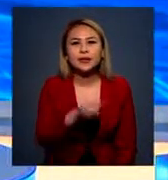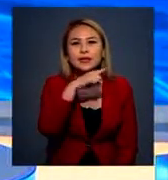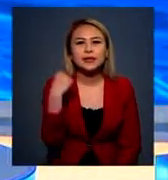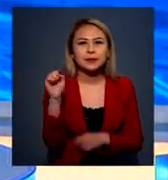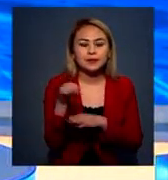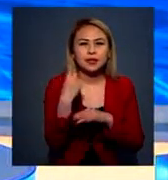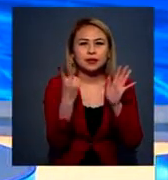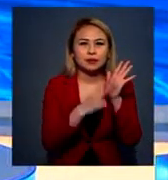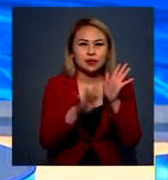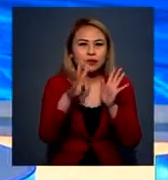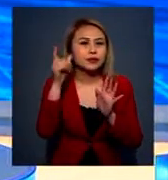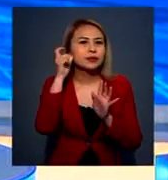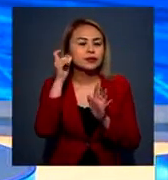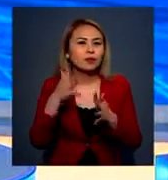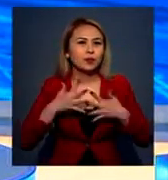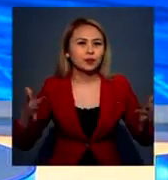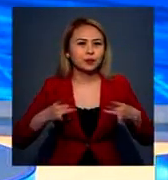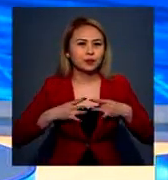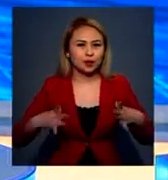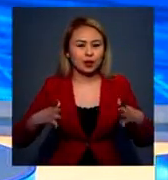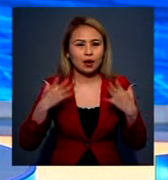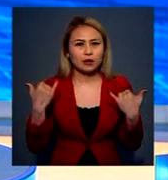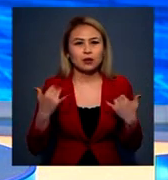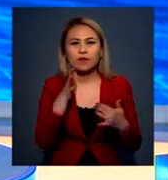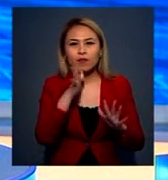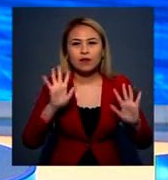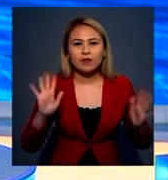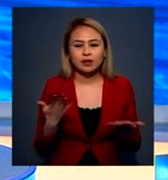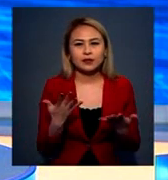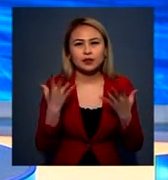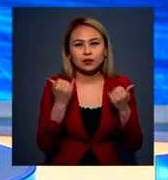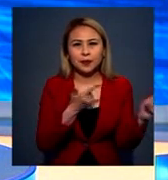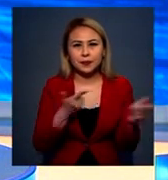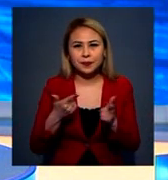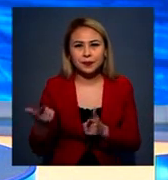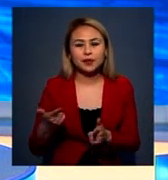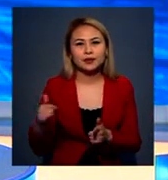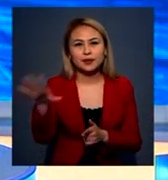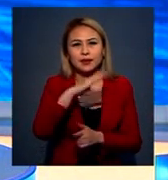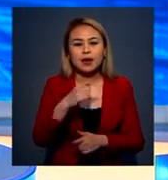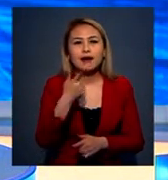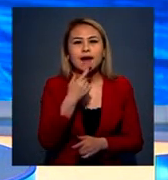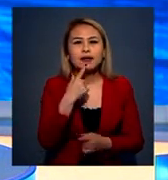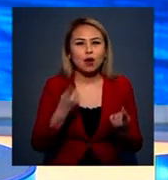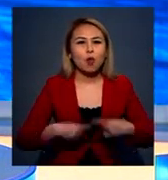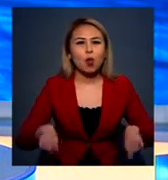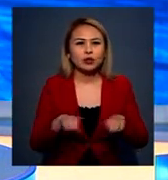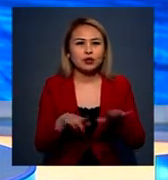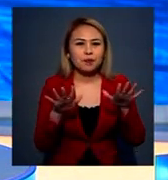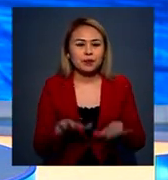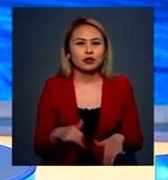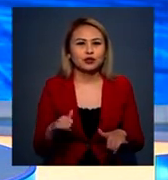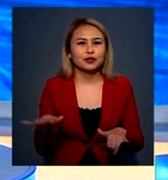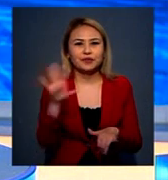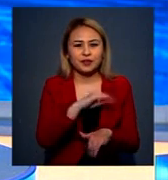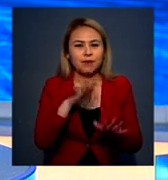Ресей жеңістің 74 жылдығын кең көлемде атап өтеді. Қазір ауқымды шараға дайындық қызу. Қызыл алаңда әдеттегідей әскери шеру ұйымдастырылады.